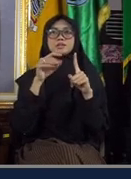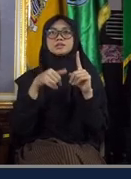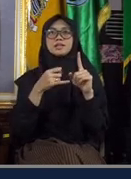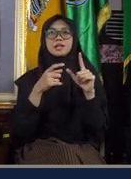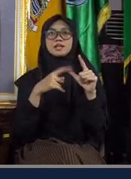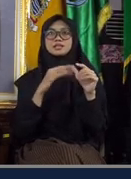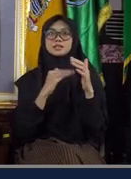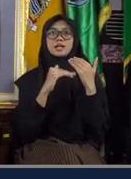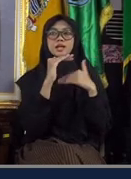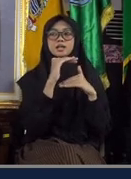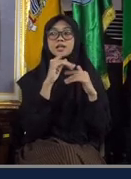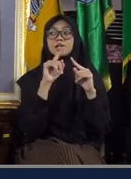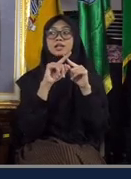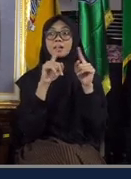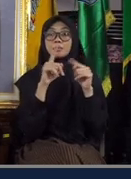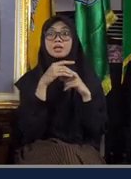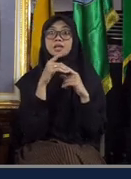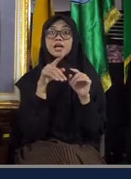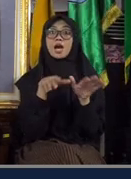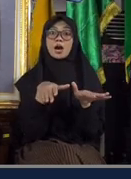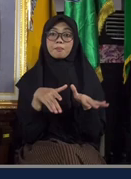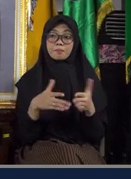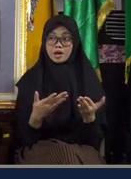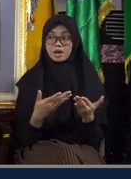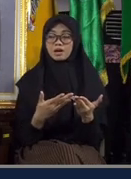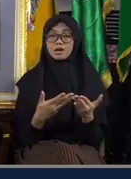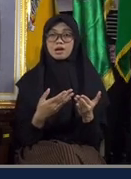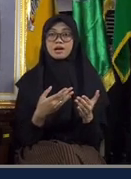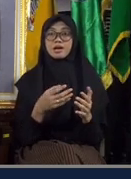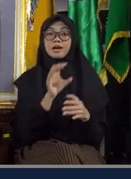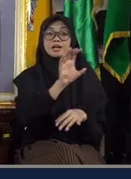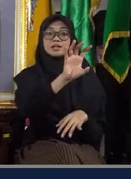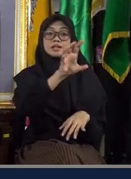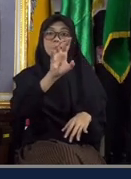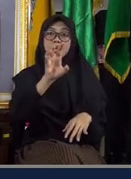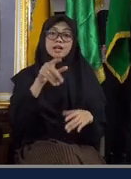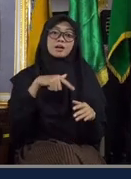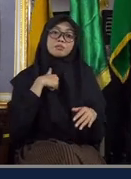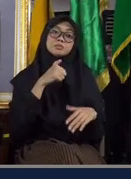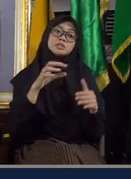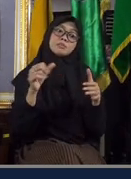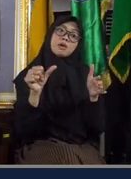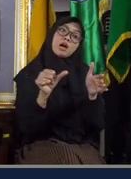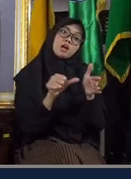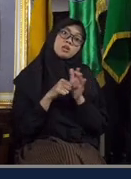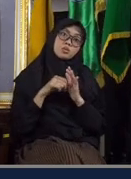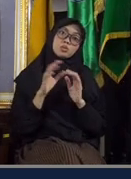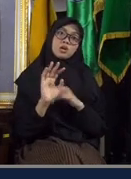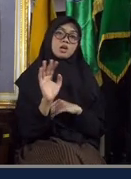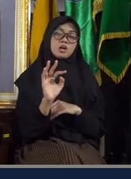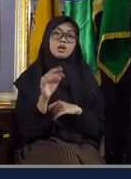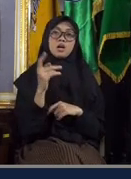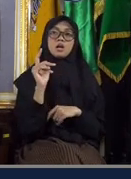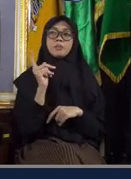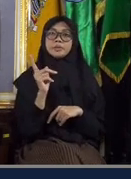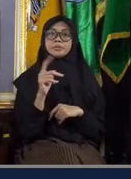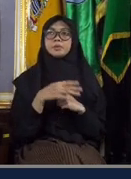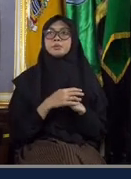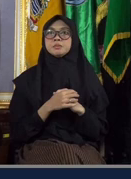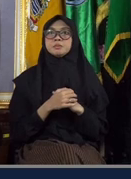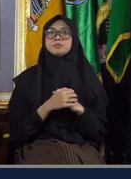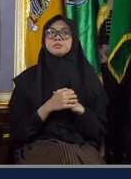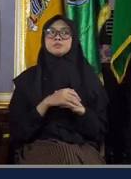sekarang apakah kemudian daerah bisa berkontribusi jadi kita tidak bisa hanya mengatakan